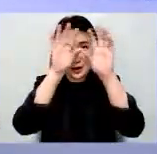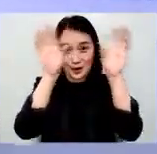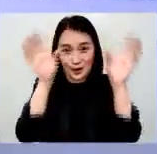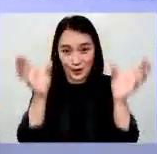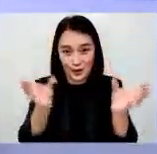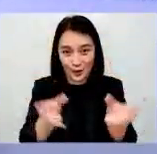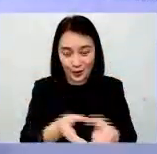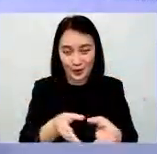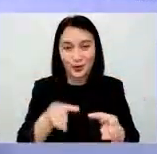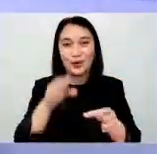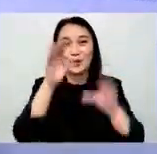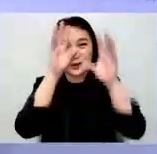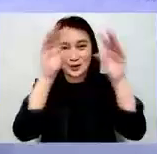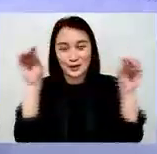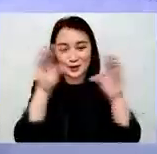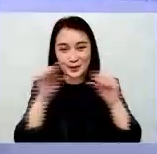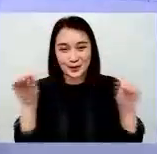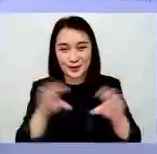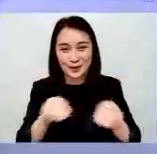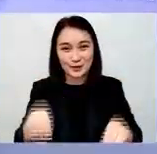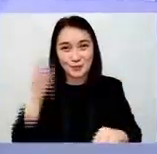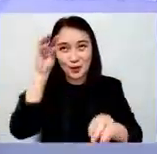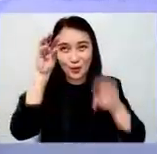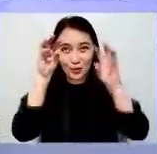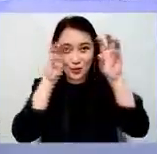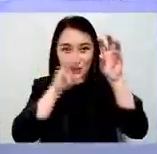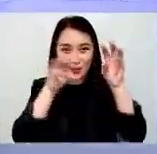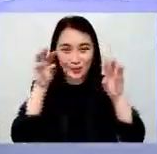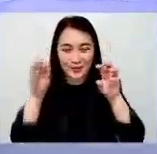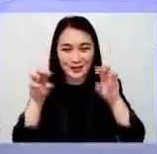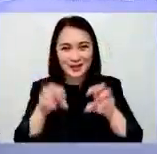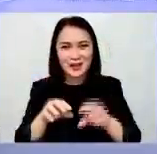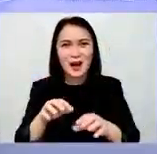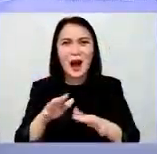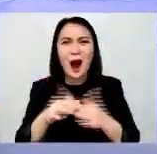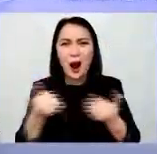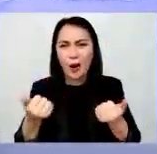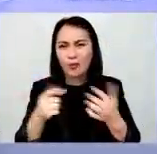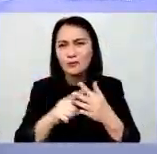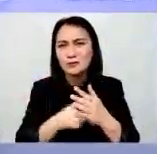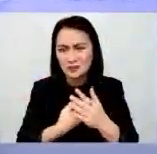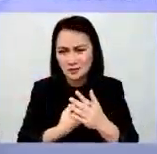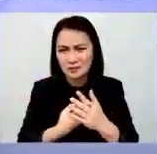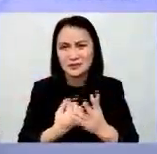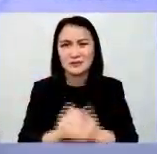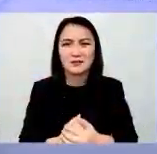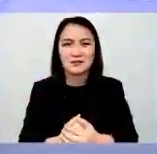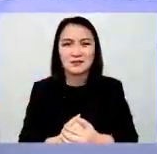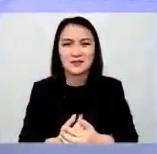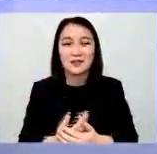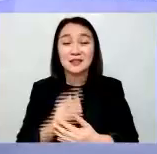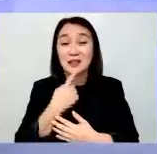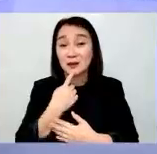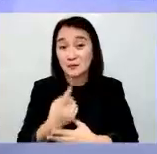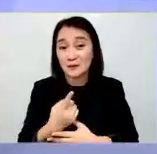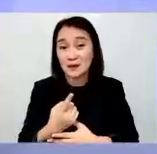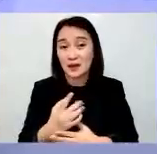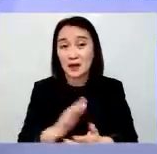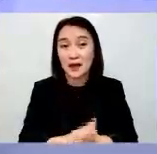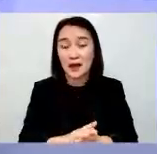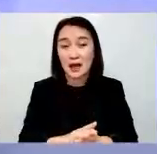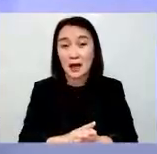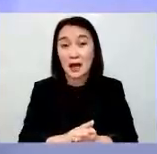balls. Pero paano nga ba nagsimula ang tradisyon ng Christmas decorations? Sa ilang tala, sinasabing mga German